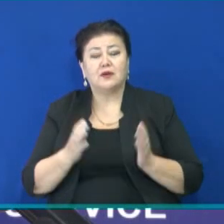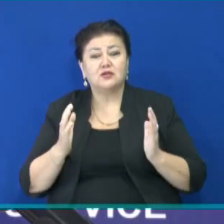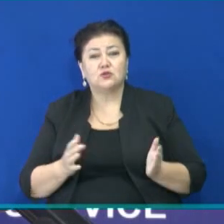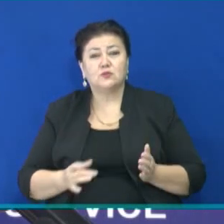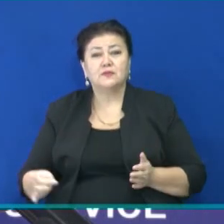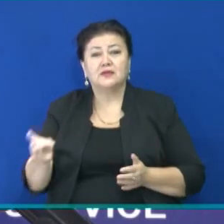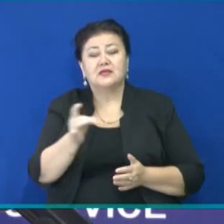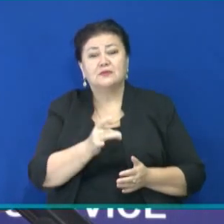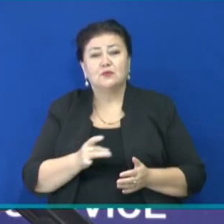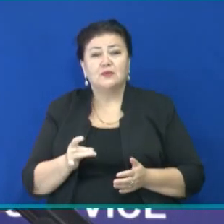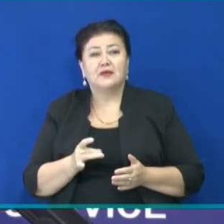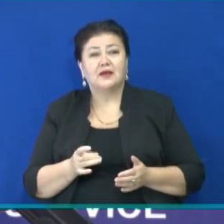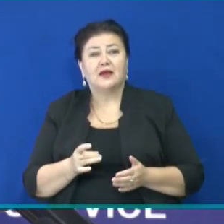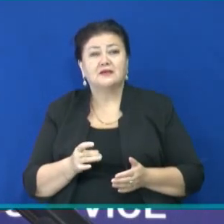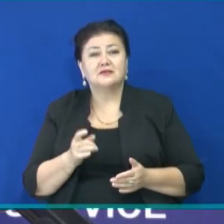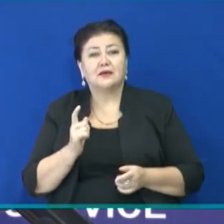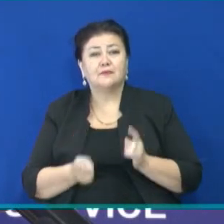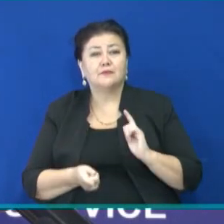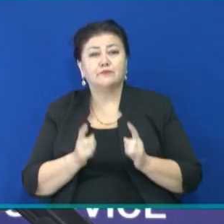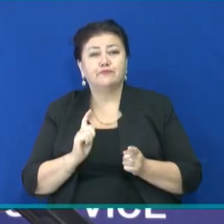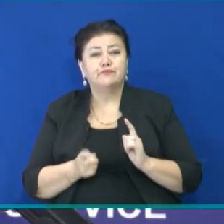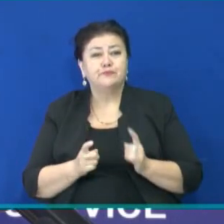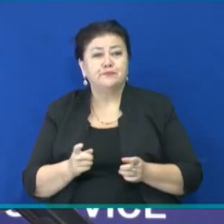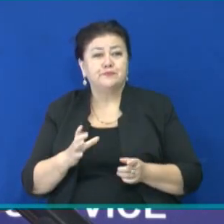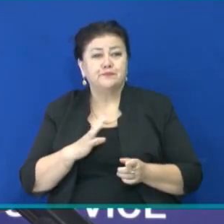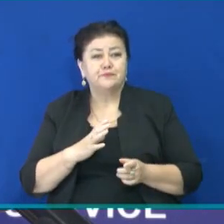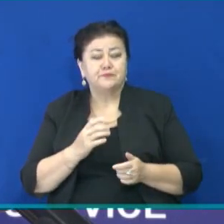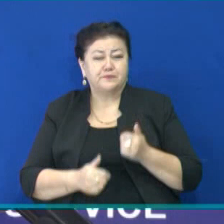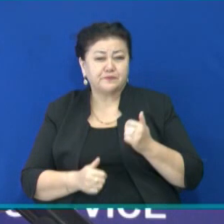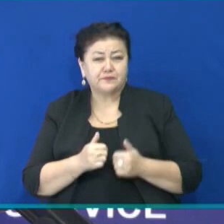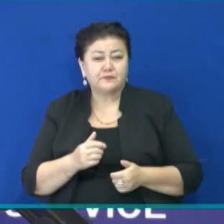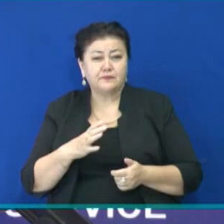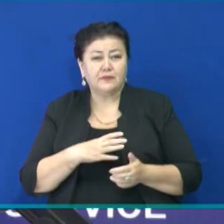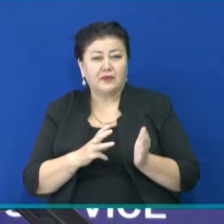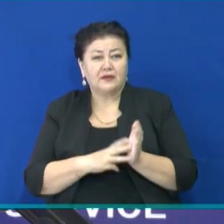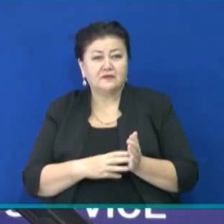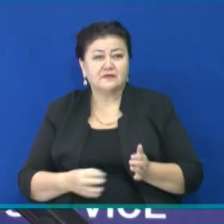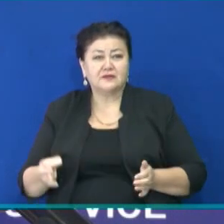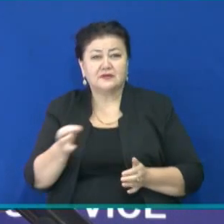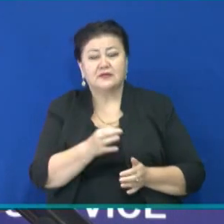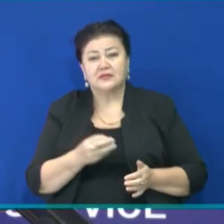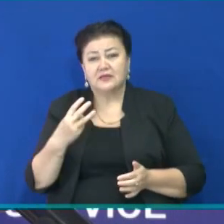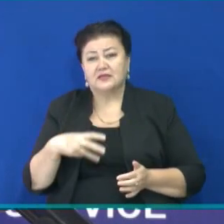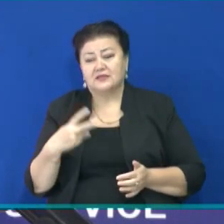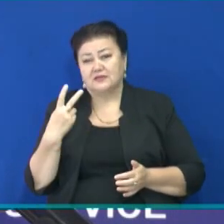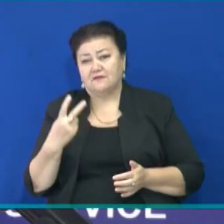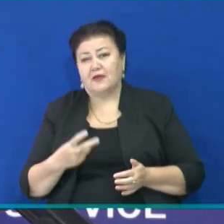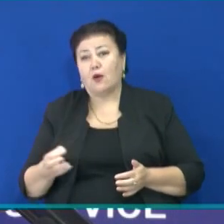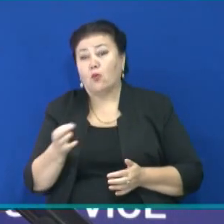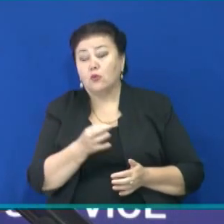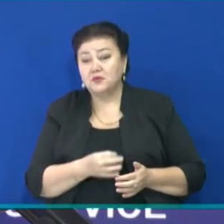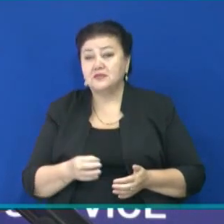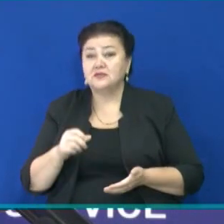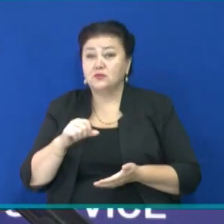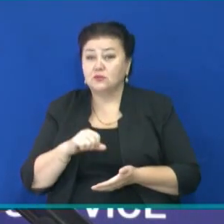республикалық Абай Кап жаңағы турнирін өткізген болатынбыз. Турнирға елімізден 8 облыстан 32 команда қатысты, жақсы